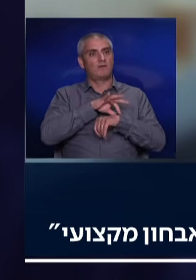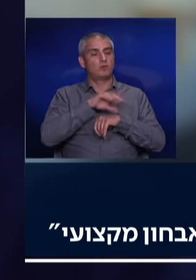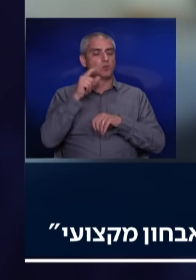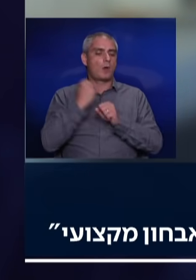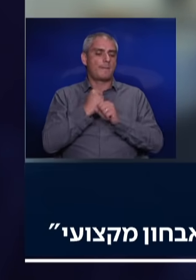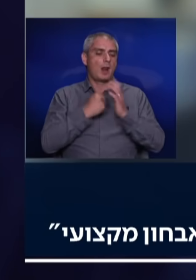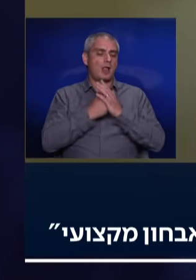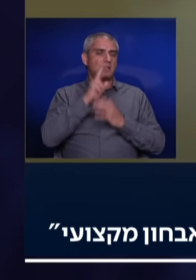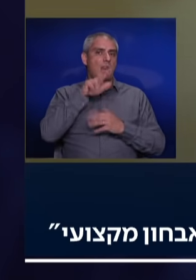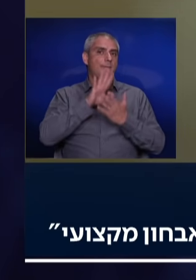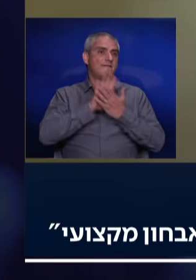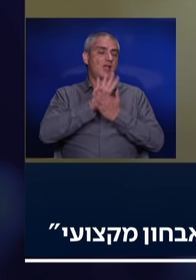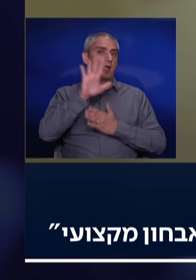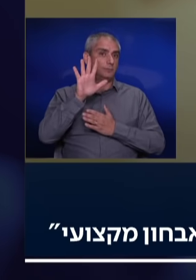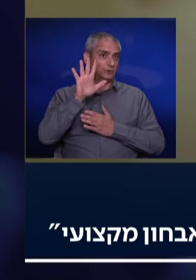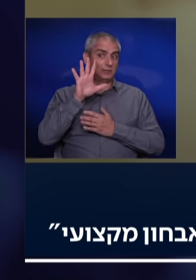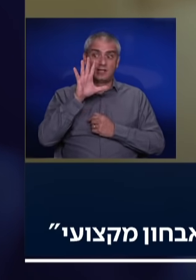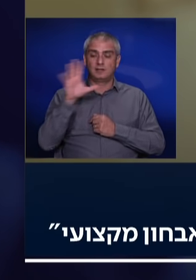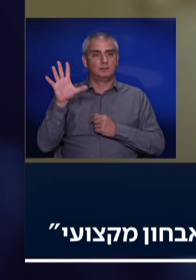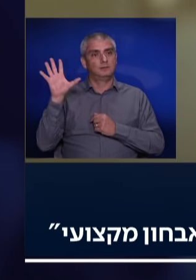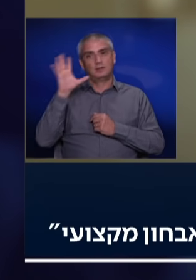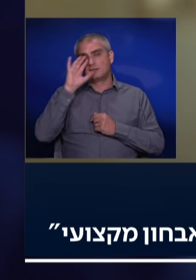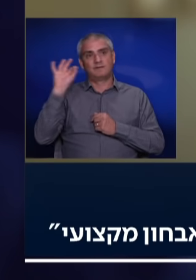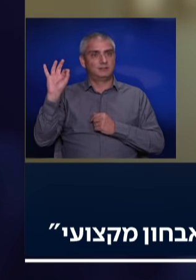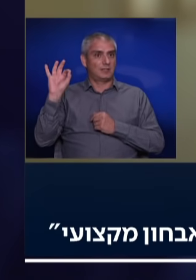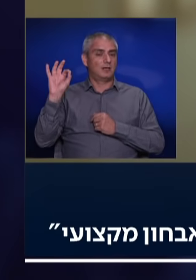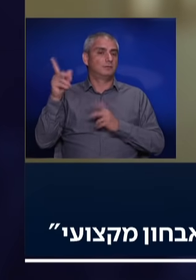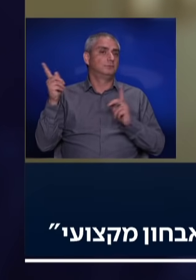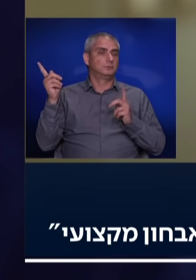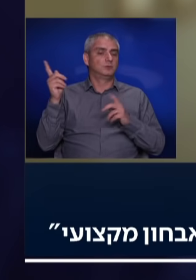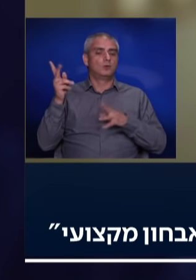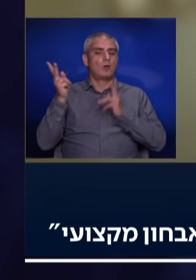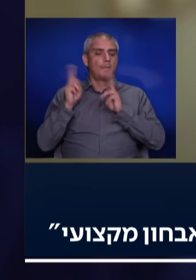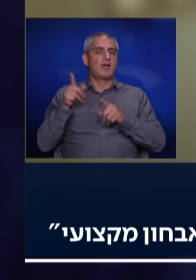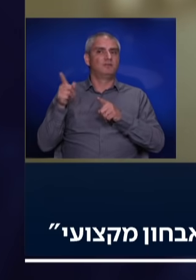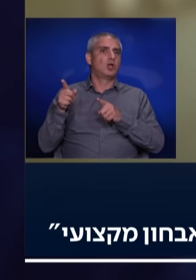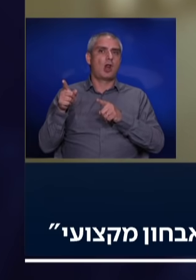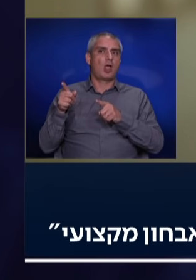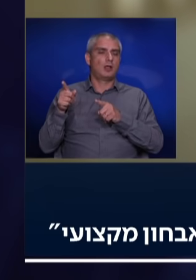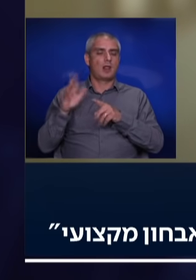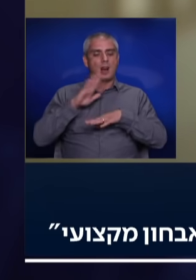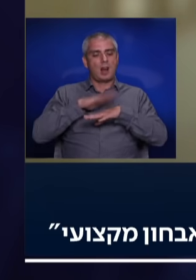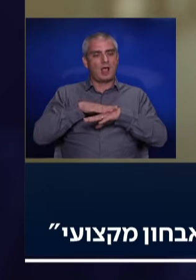עד שנת 2015, תפיסה לשיטתו שלפיה מאפשרת לו לגעת, לבחון כל מיני